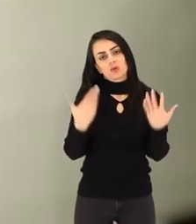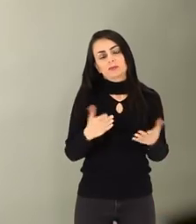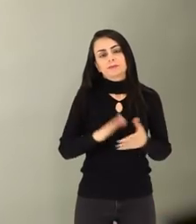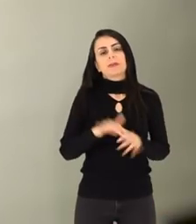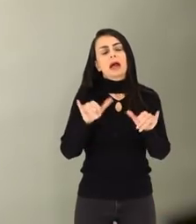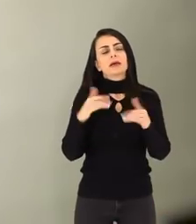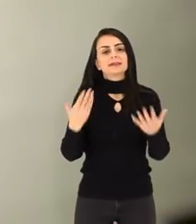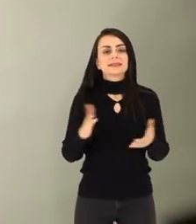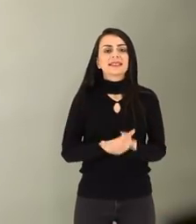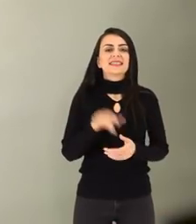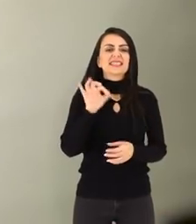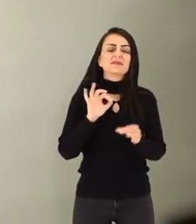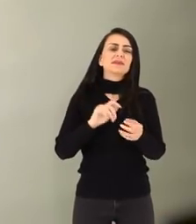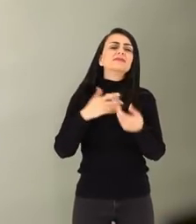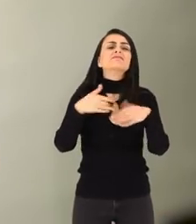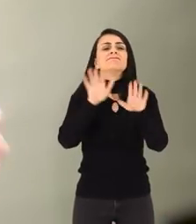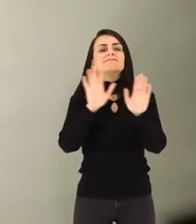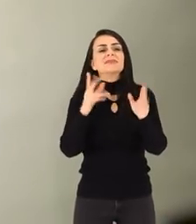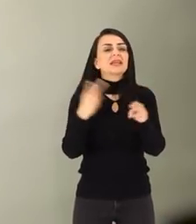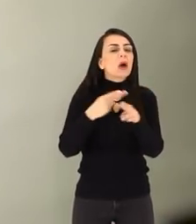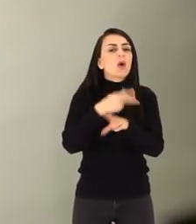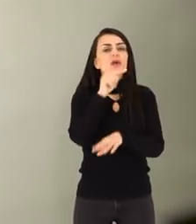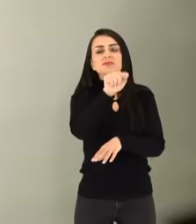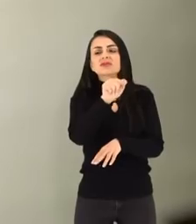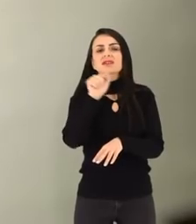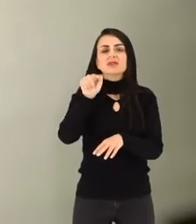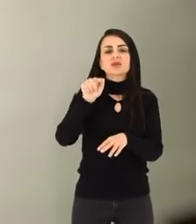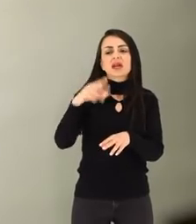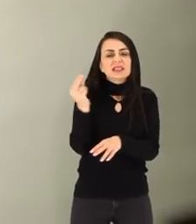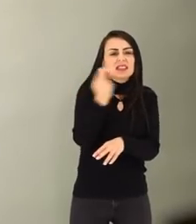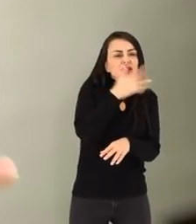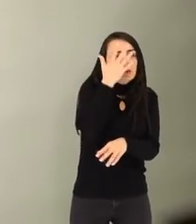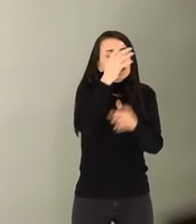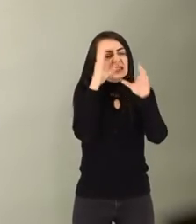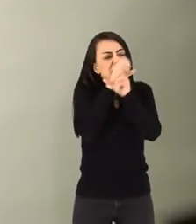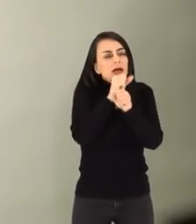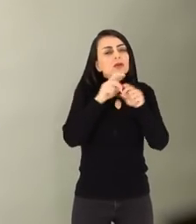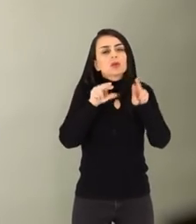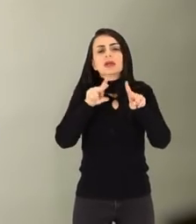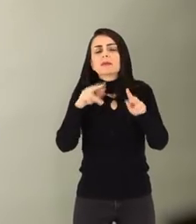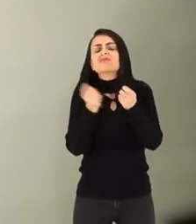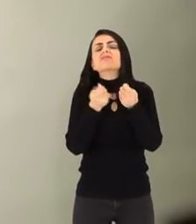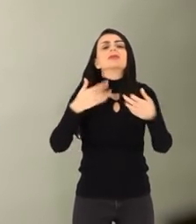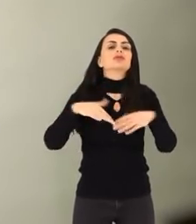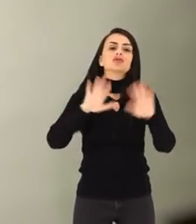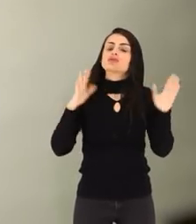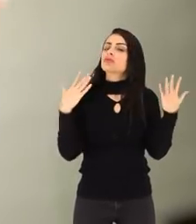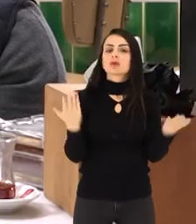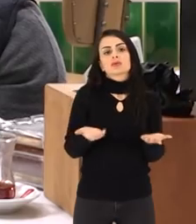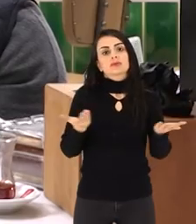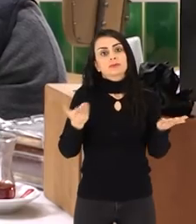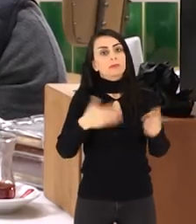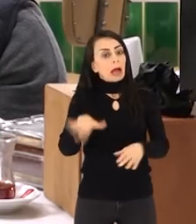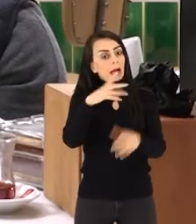öyle. Ama şey değil ya mesela işte oradan buradan kaçmıyorum, öyle saklanma evet, gibi evet. Çabalarım yok. Evet. Ya, elbette yani hani her